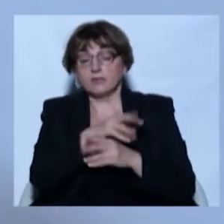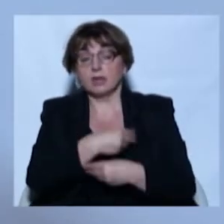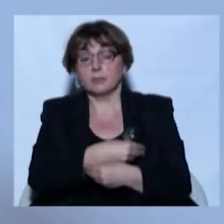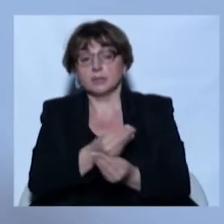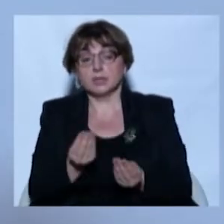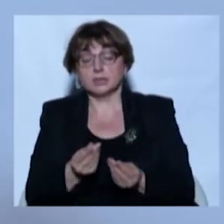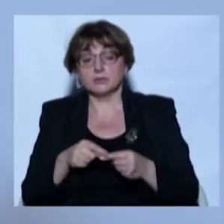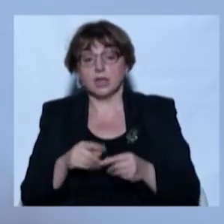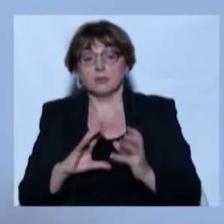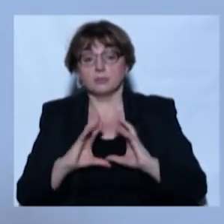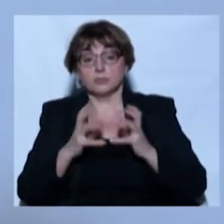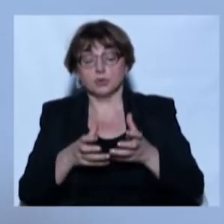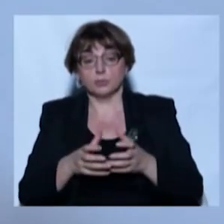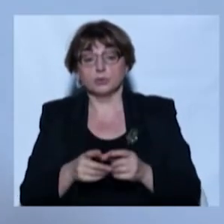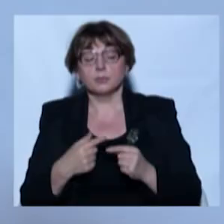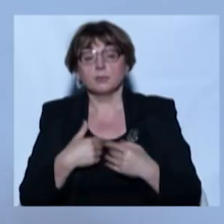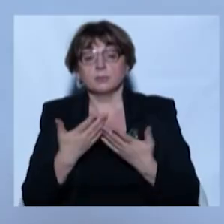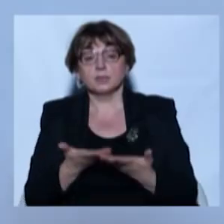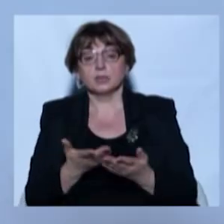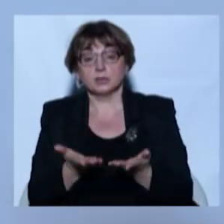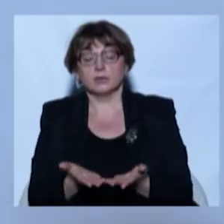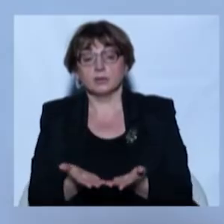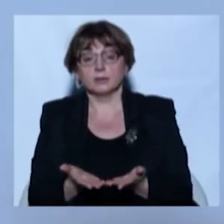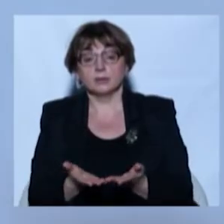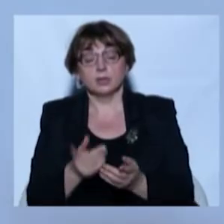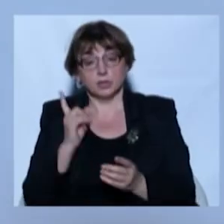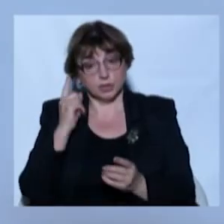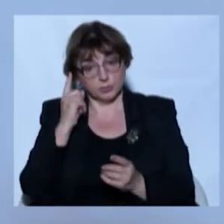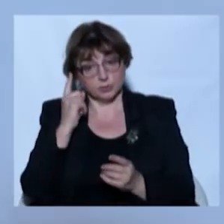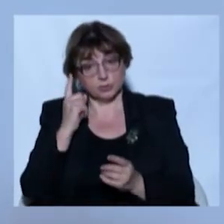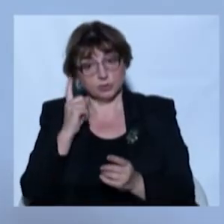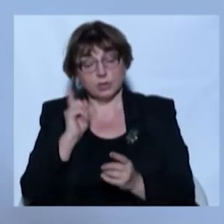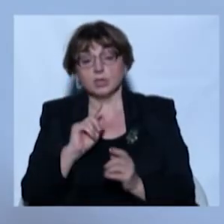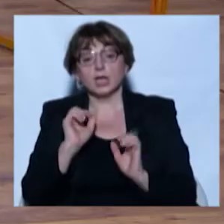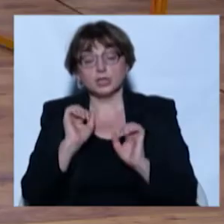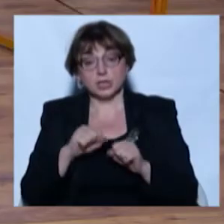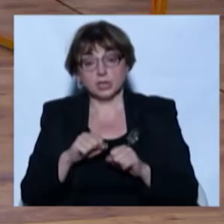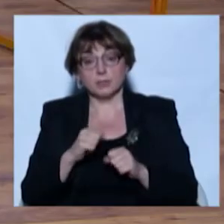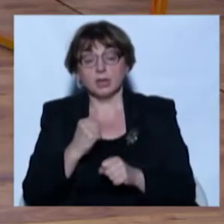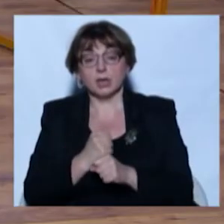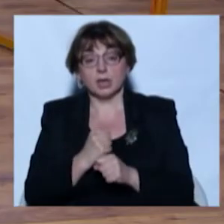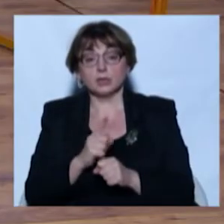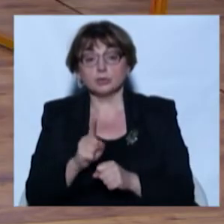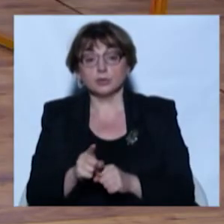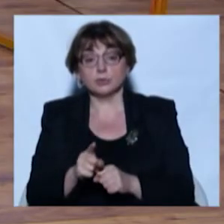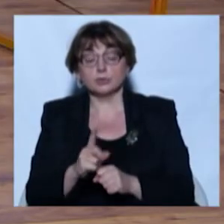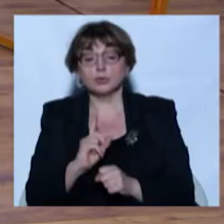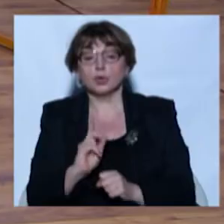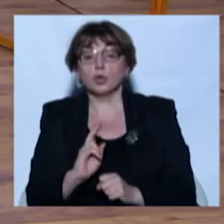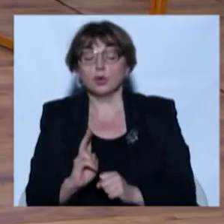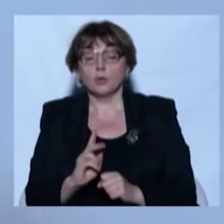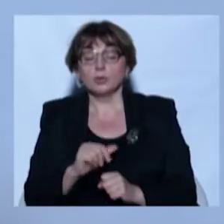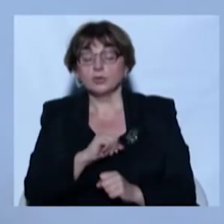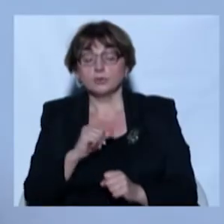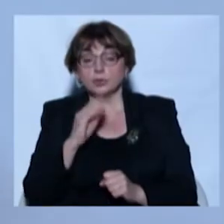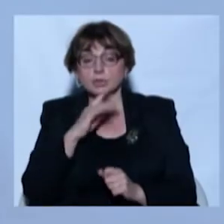ყველაფერს ამ ქვეყნად. მე მინდა, რომ თქვენ იფიქროთ, რა შეგიძლიათ გააკეთოთ იმისთვის, რომ